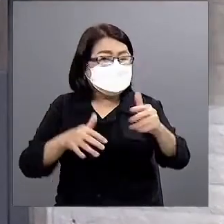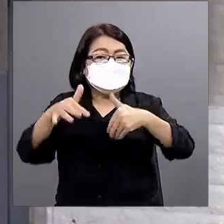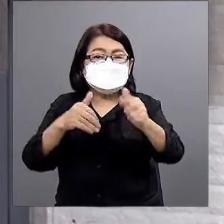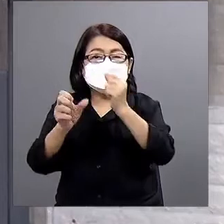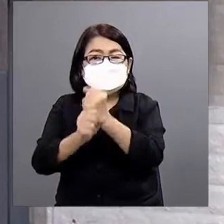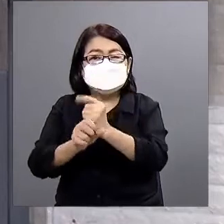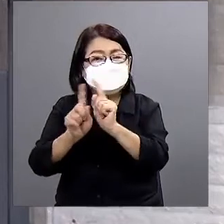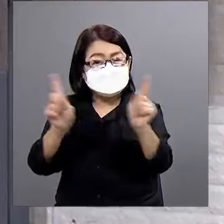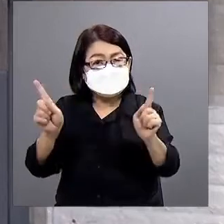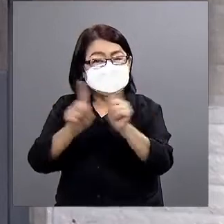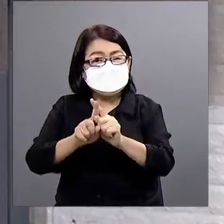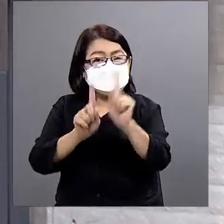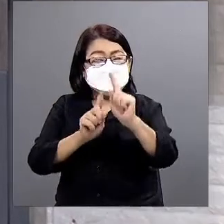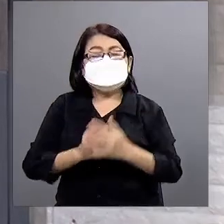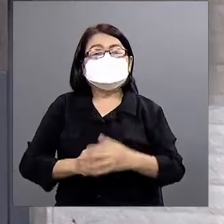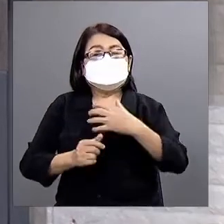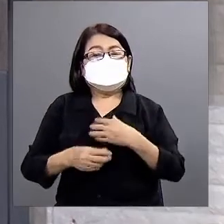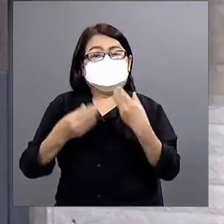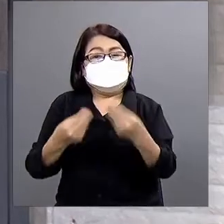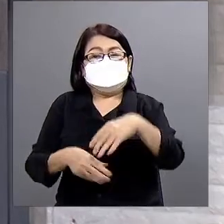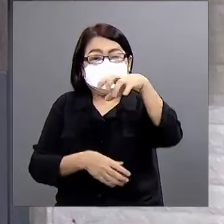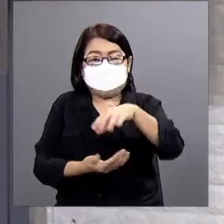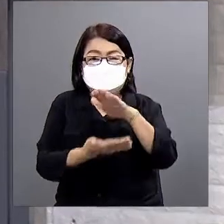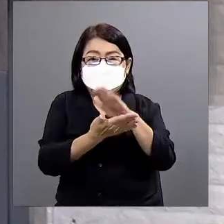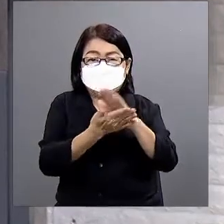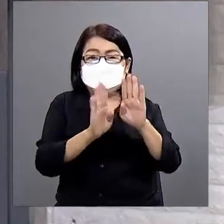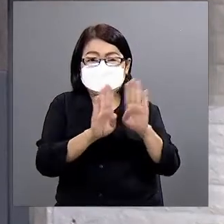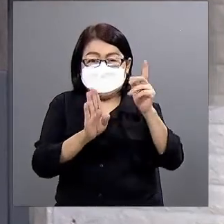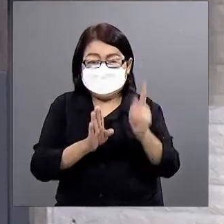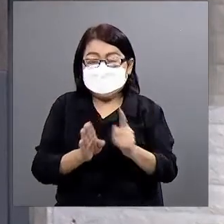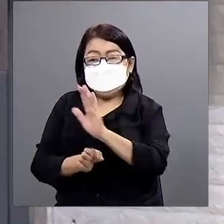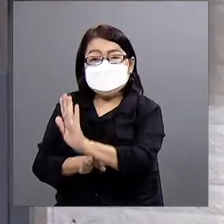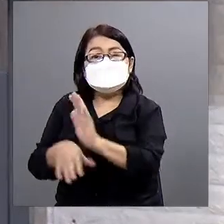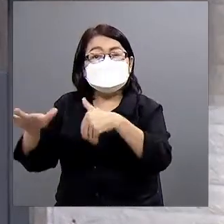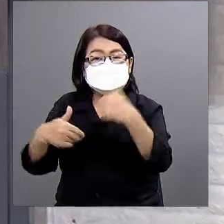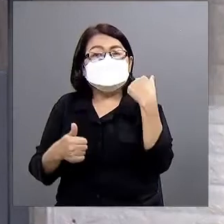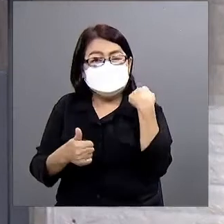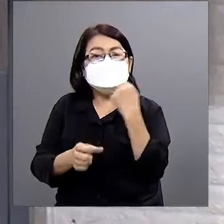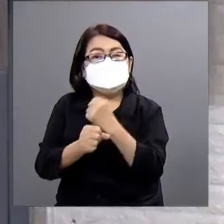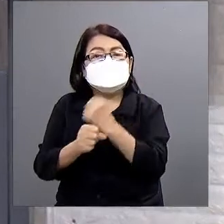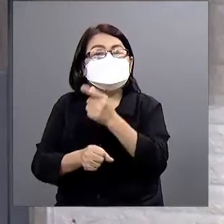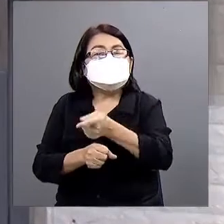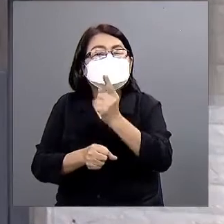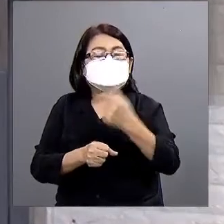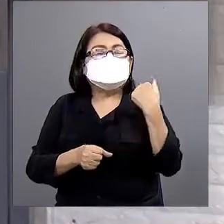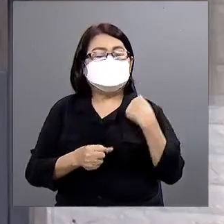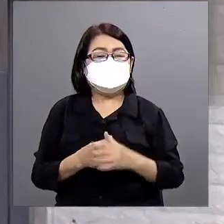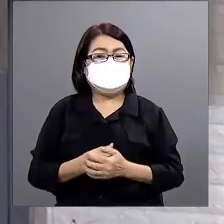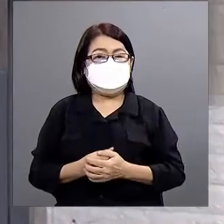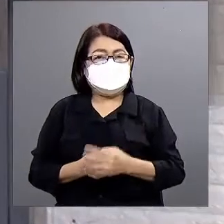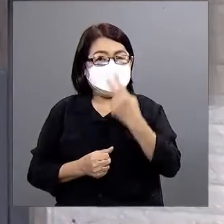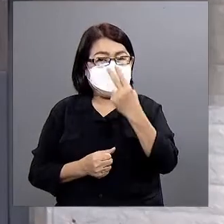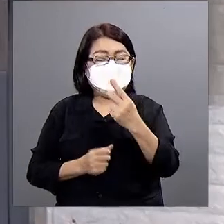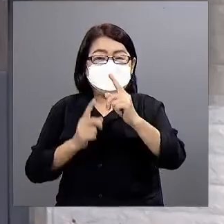ามที่อยากจะให้ห้องเรียนในโรงเรียนได้เปิดห้องเรียนในชุมชนเขาก็ขับเคลื่อนต่อเหมือนกันนะคะจุดหนึ่งค่ะไปเริ่มที่ดินแดนอีส